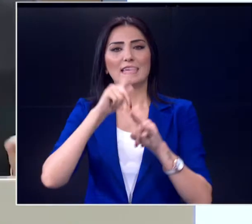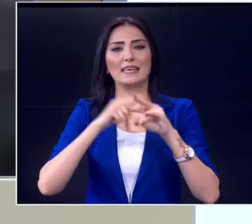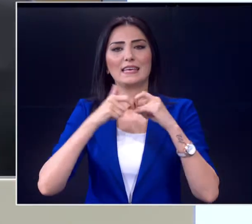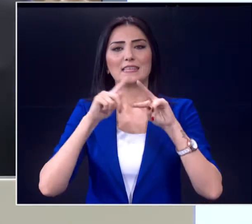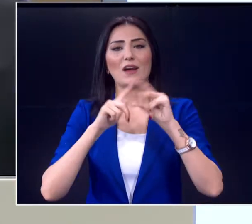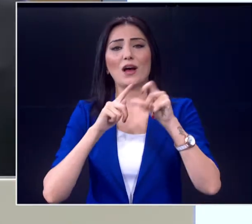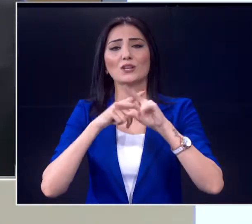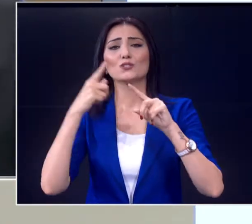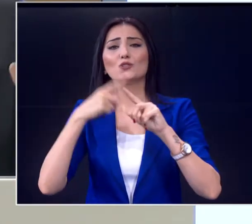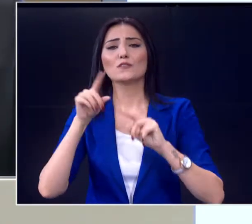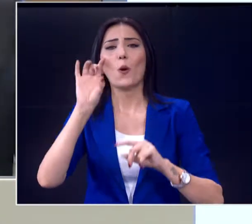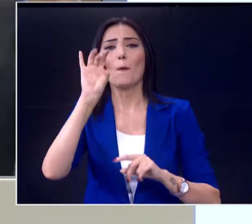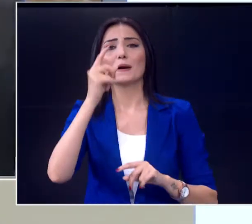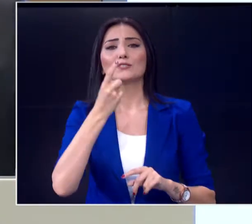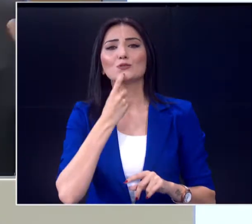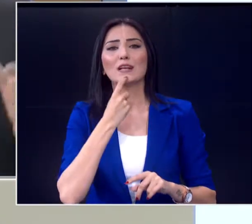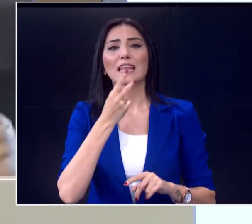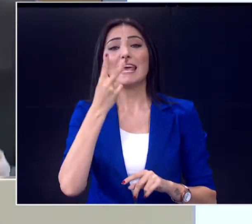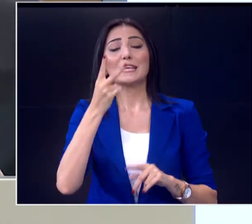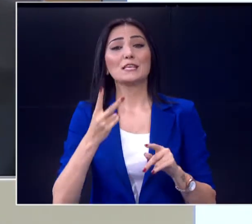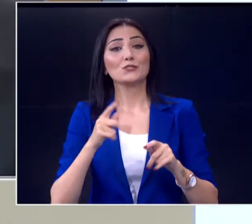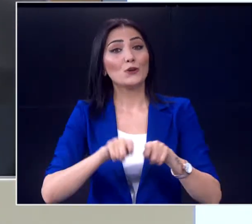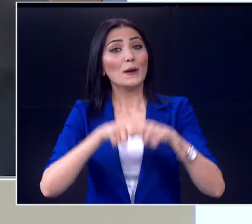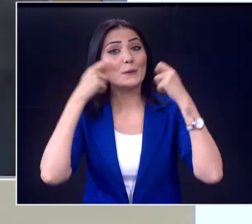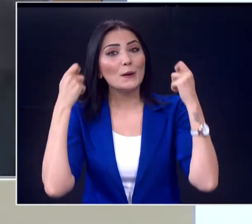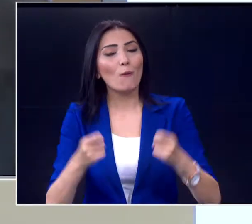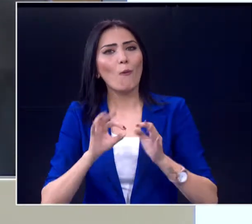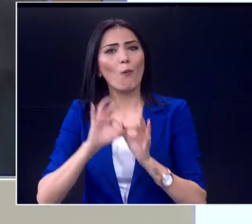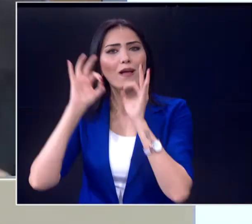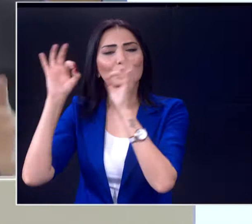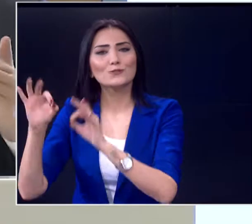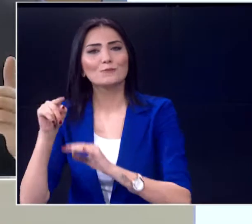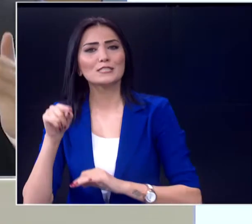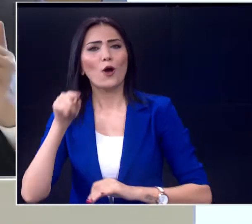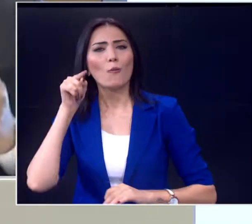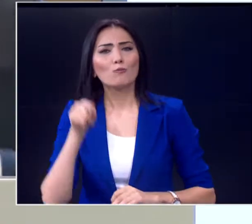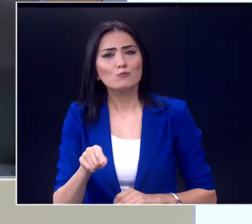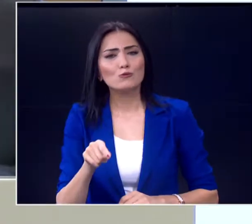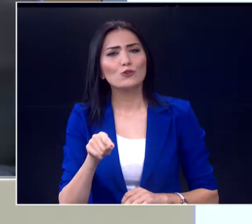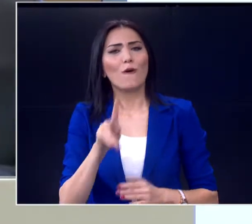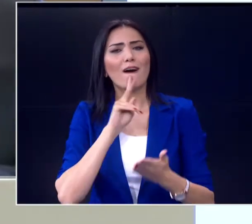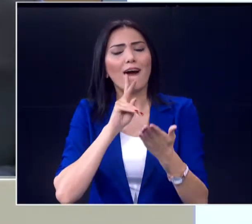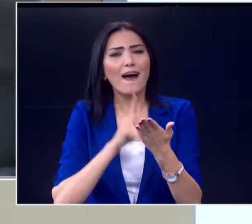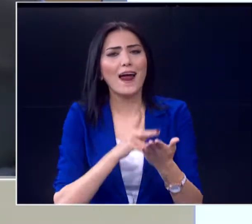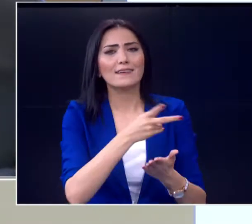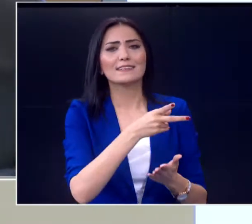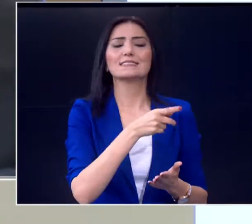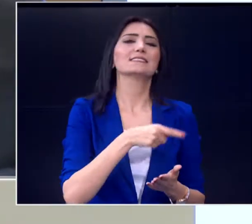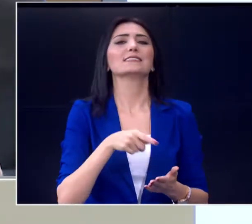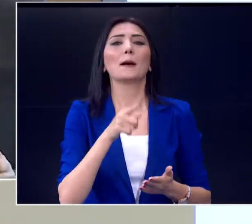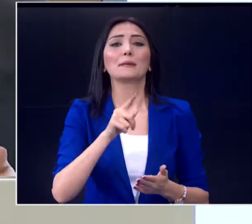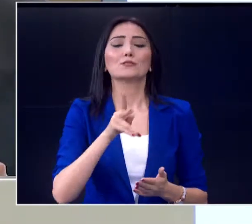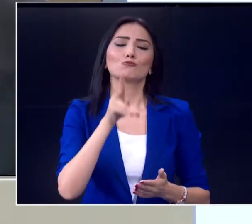İhracatın 15 yılda ikinci rekora ulaşması bu basiretli kararların